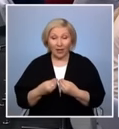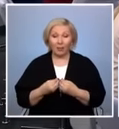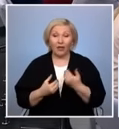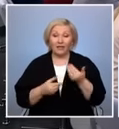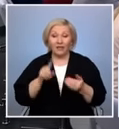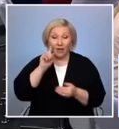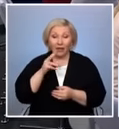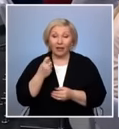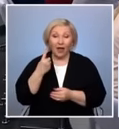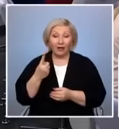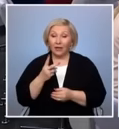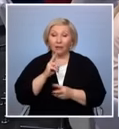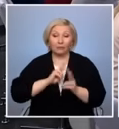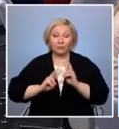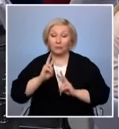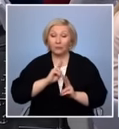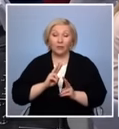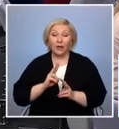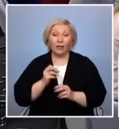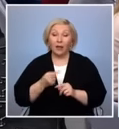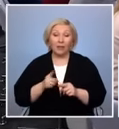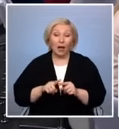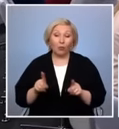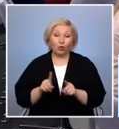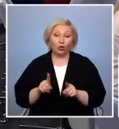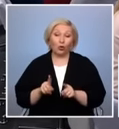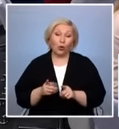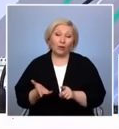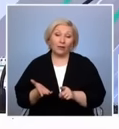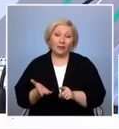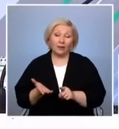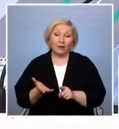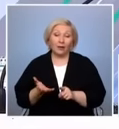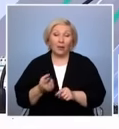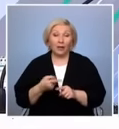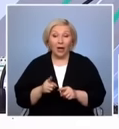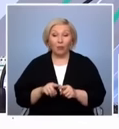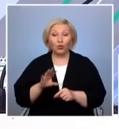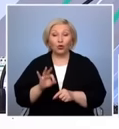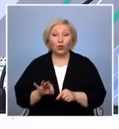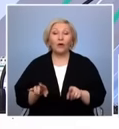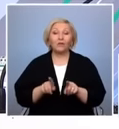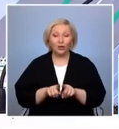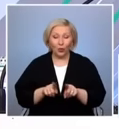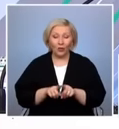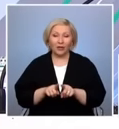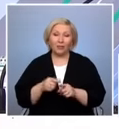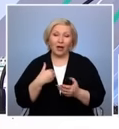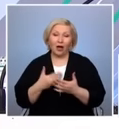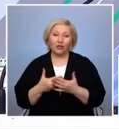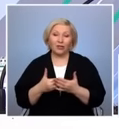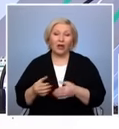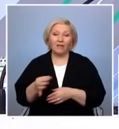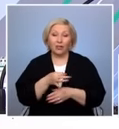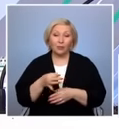этой прямой линии рассказал, как он героически ездил по дорогам Запорожья со скоростью 180 км в час, ну,